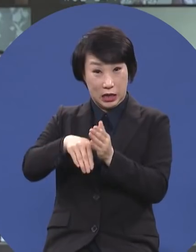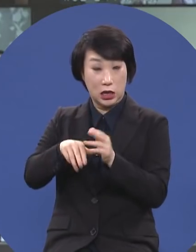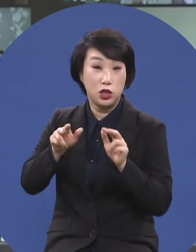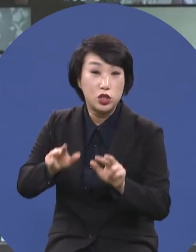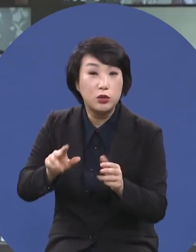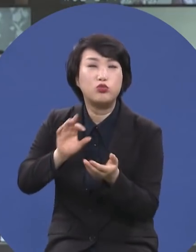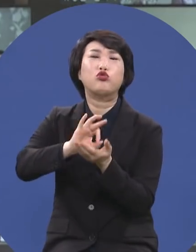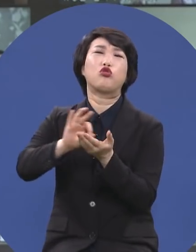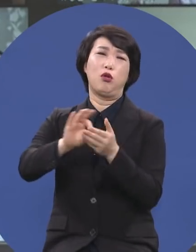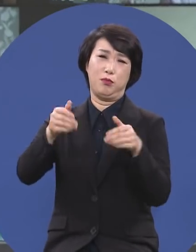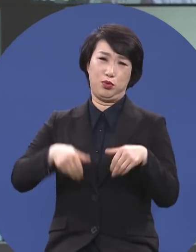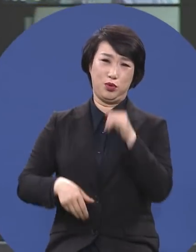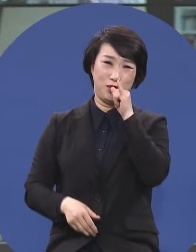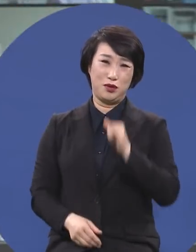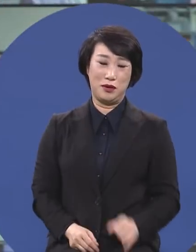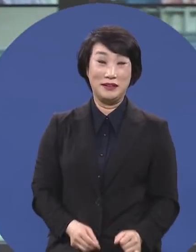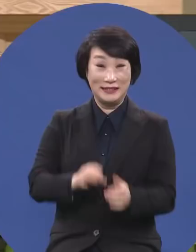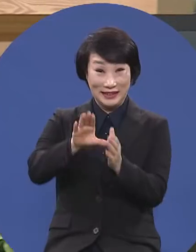그때.